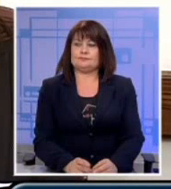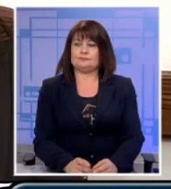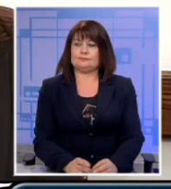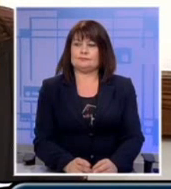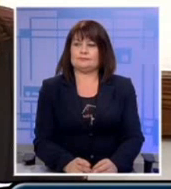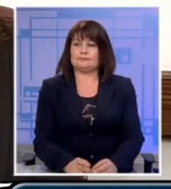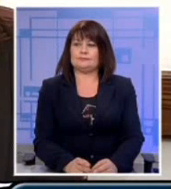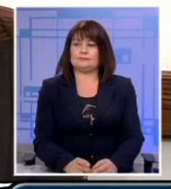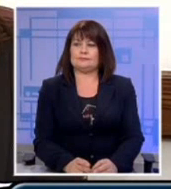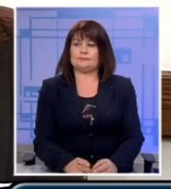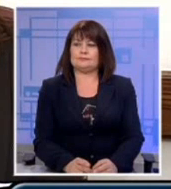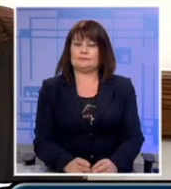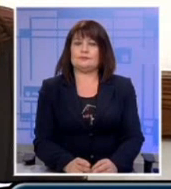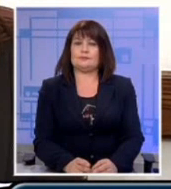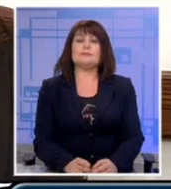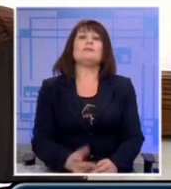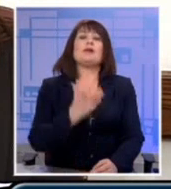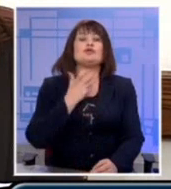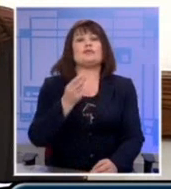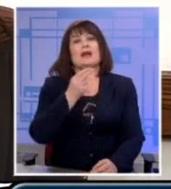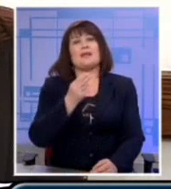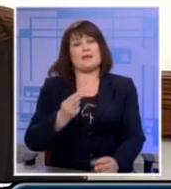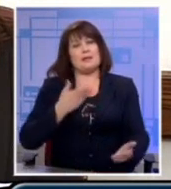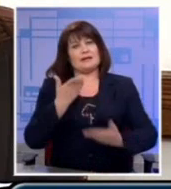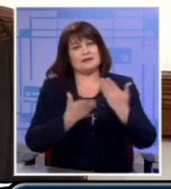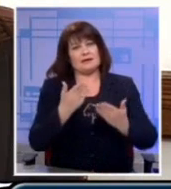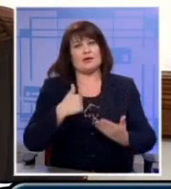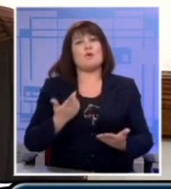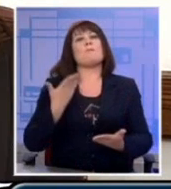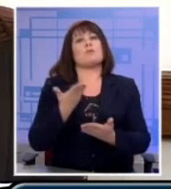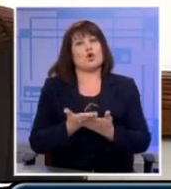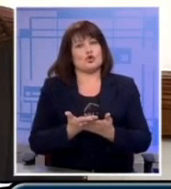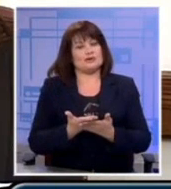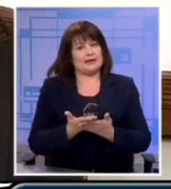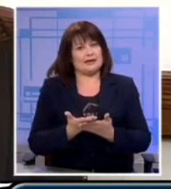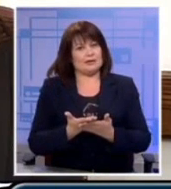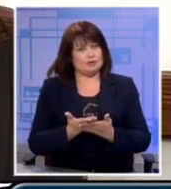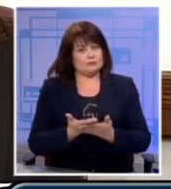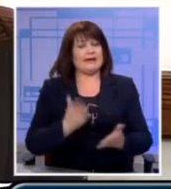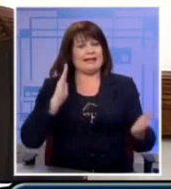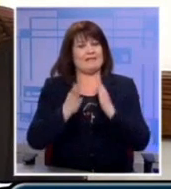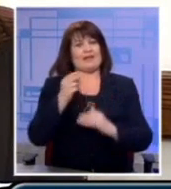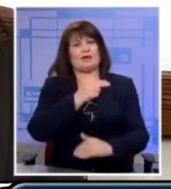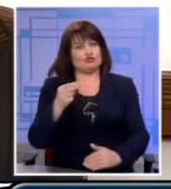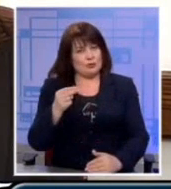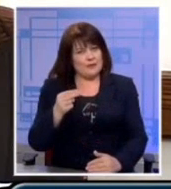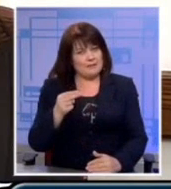Επειδή τίθενται μείζωνα ζητήματα εδώ, εγώ προτείνω να μπούμε στην ημερήσια